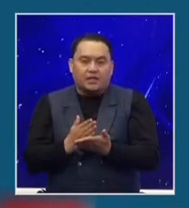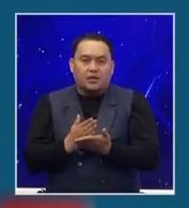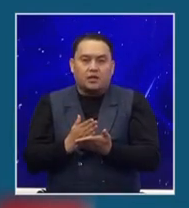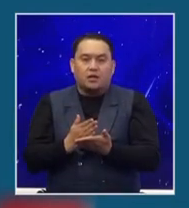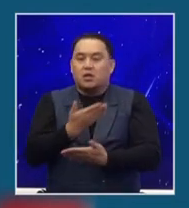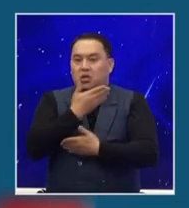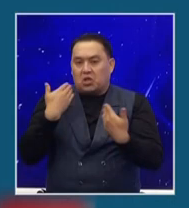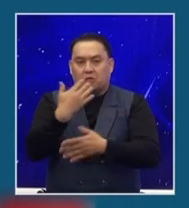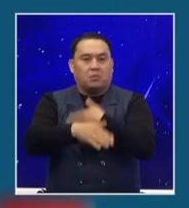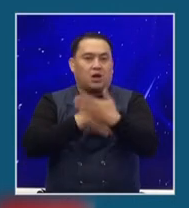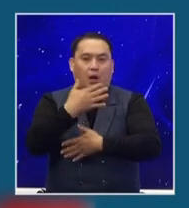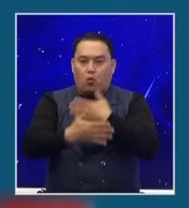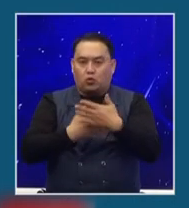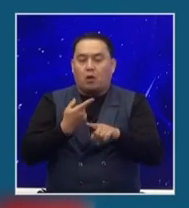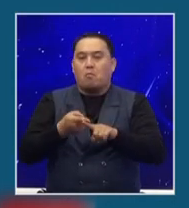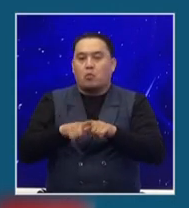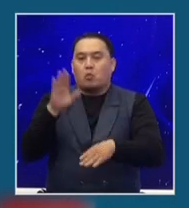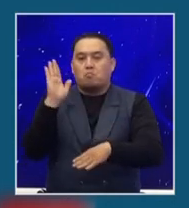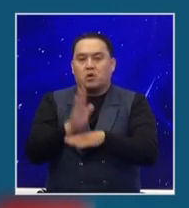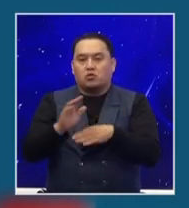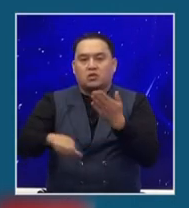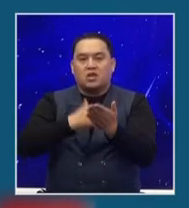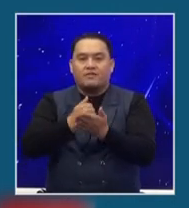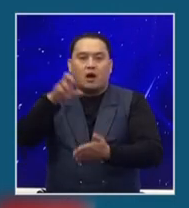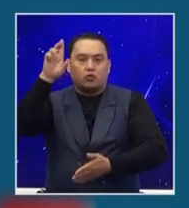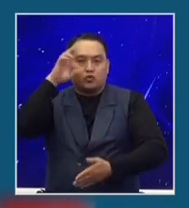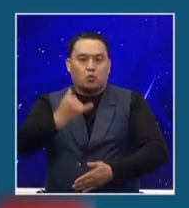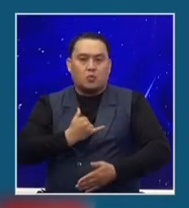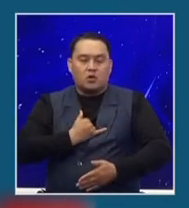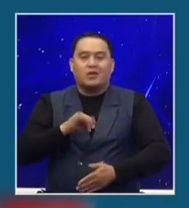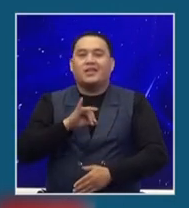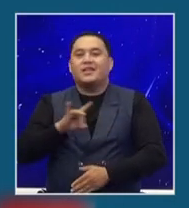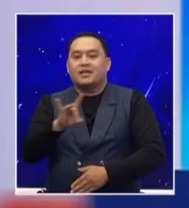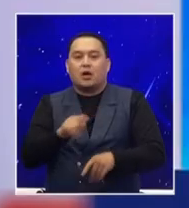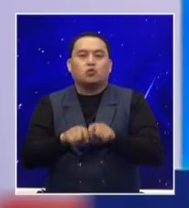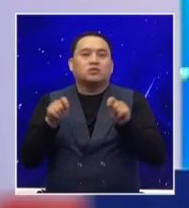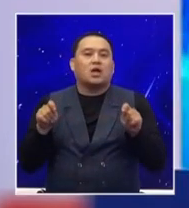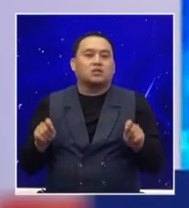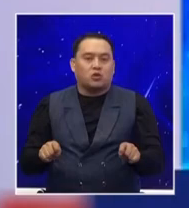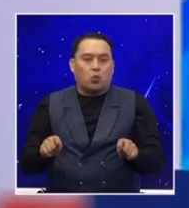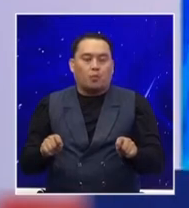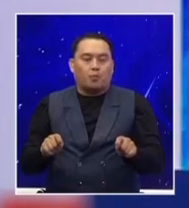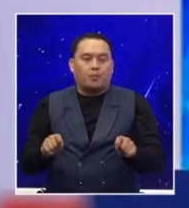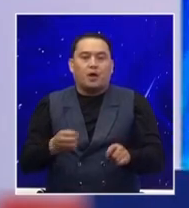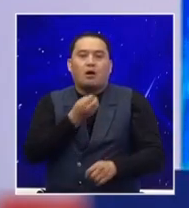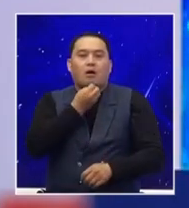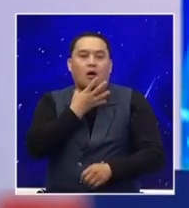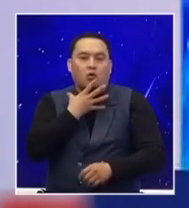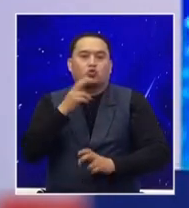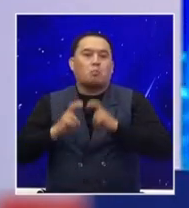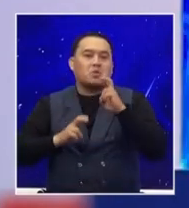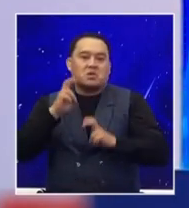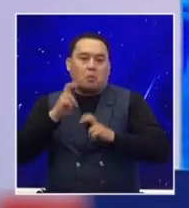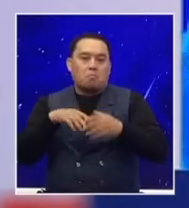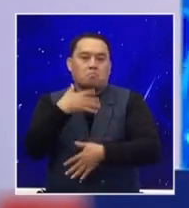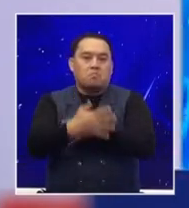нет переработки. И вот по поручению главы государства мы в Илийском районе создаем хорошее такое предприятие